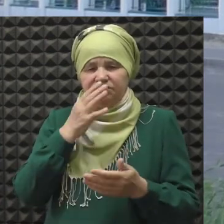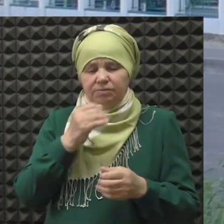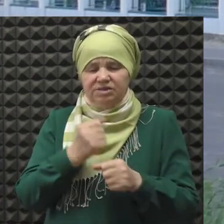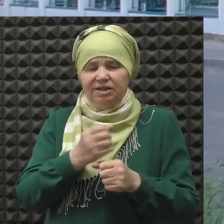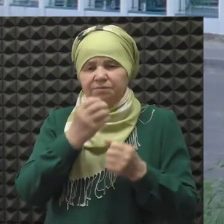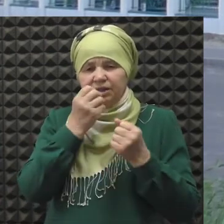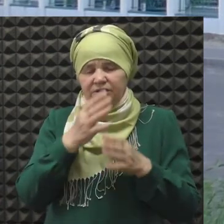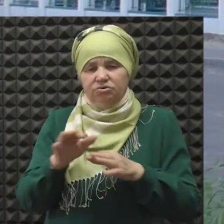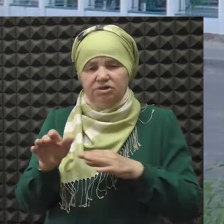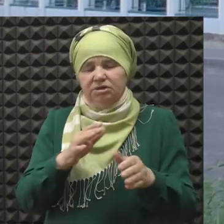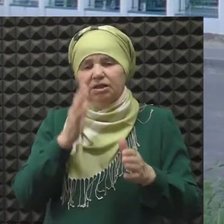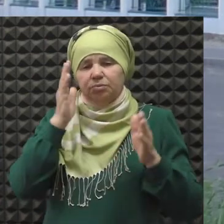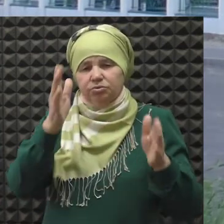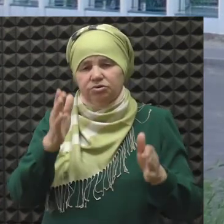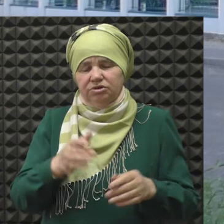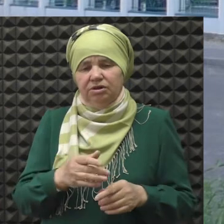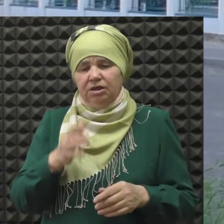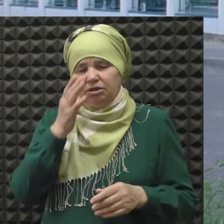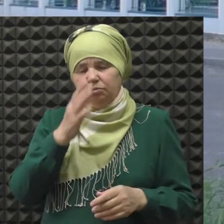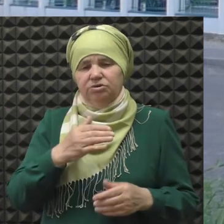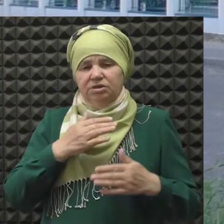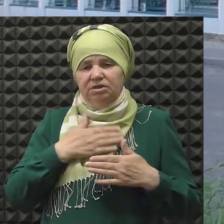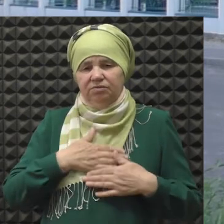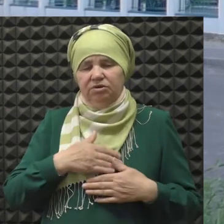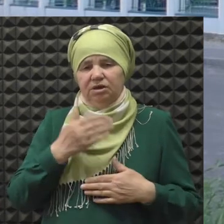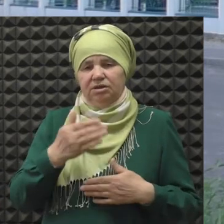сделать хороший задел для будущего. Да будет доволен вами